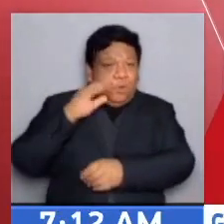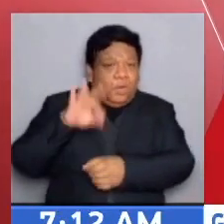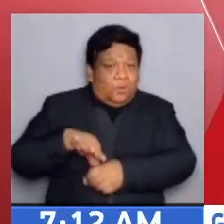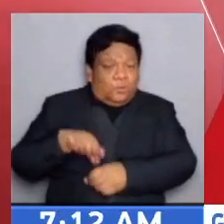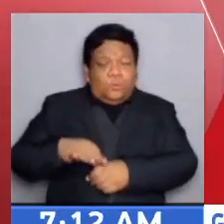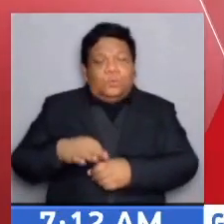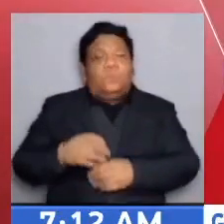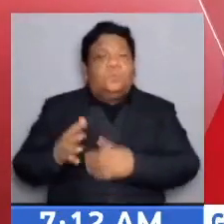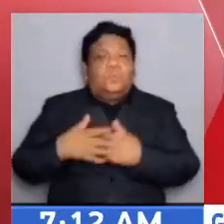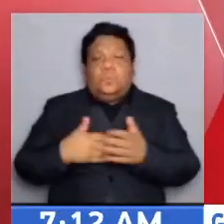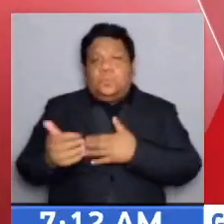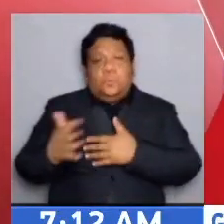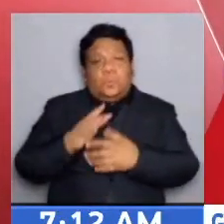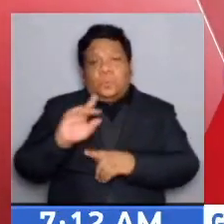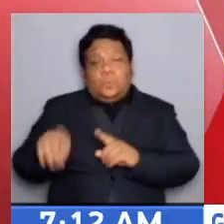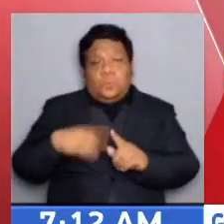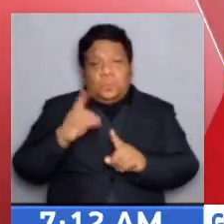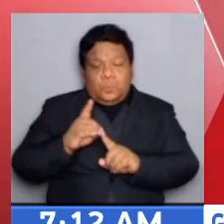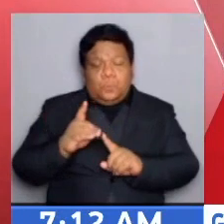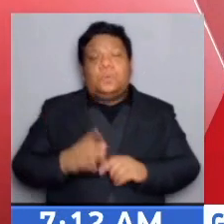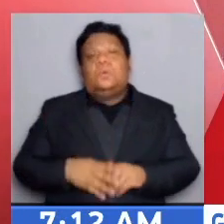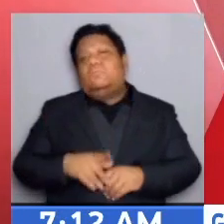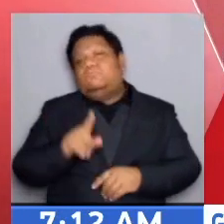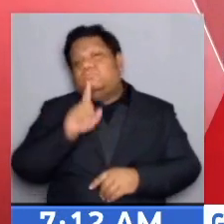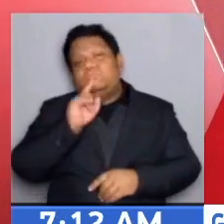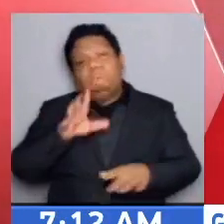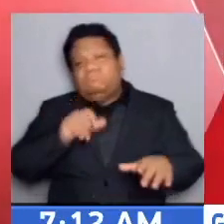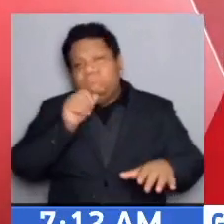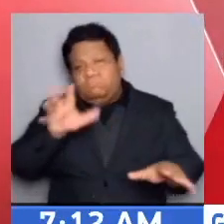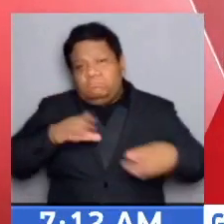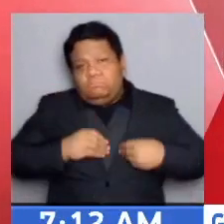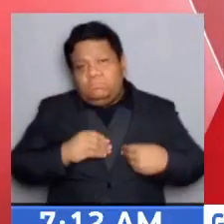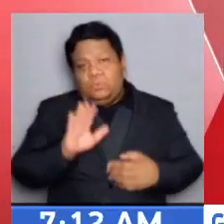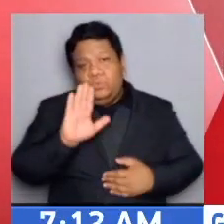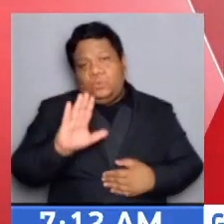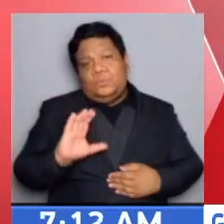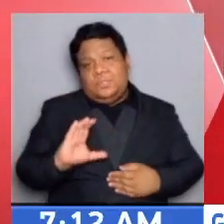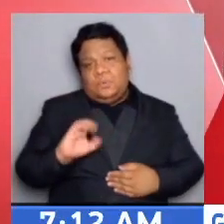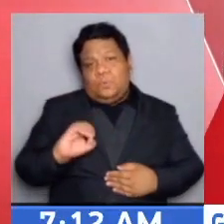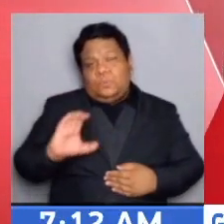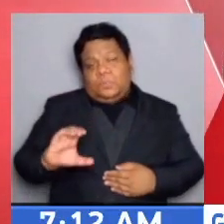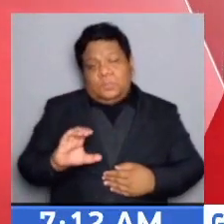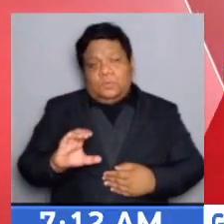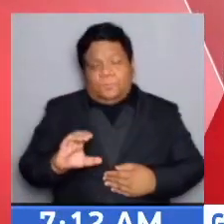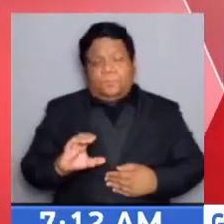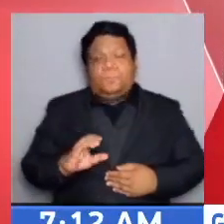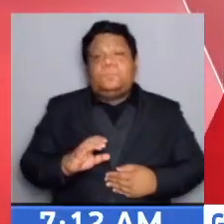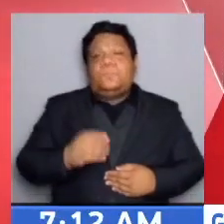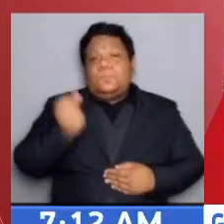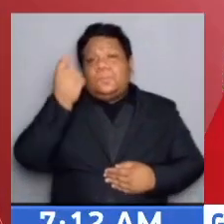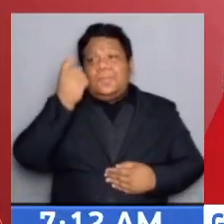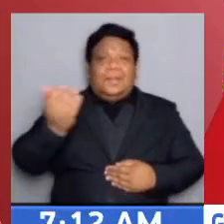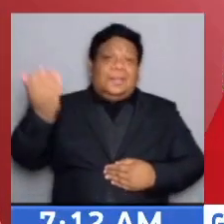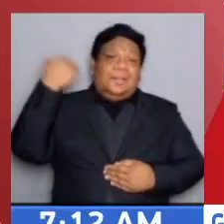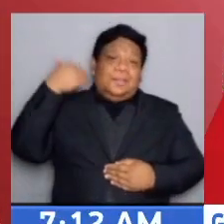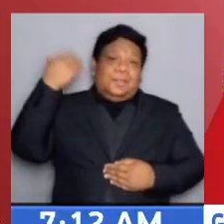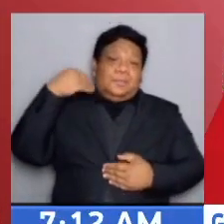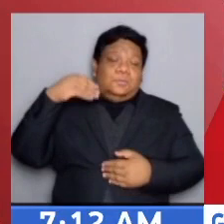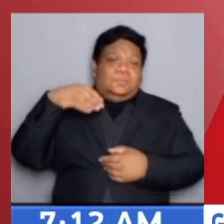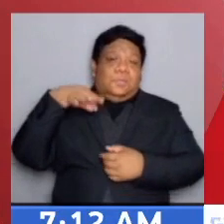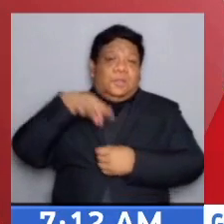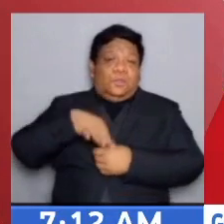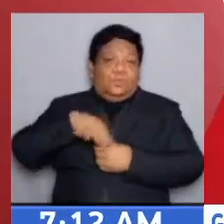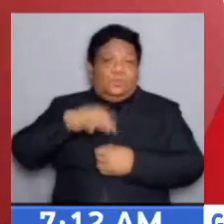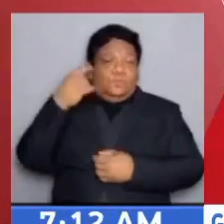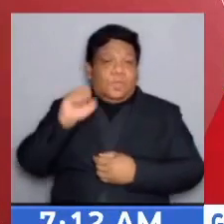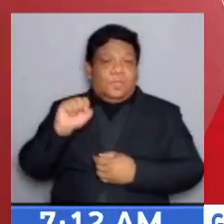ito nakaset, eh hindi po namin tatanggapin ang certificates of candidacy, Sir Ivan. Mm. Noong po kasi nakaraang halalan para sa SK, eh kami po yung